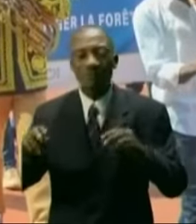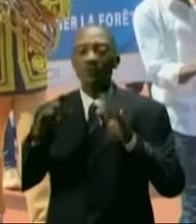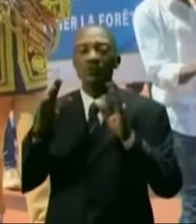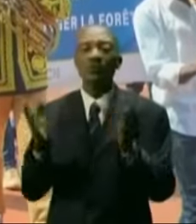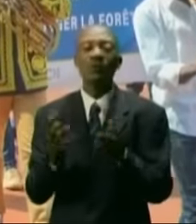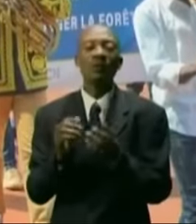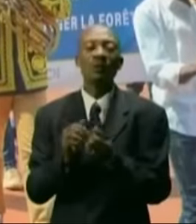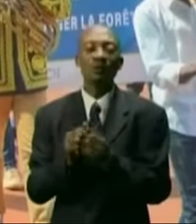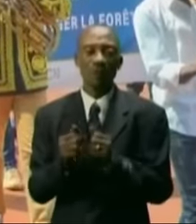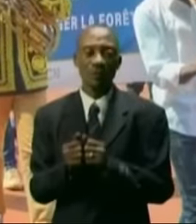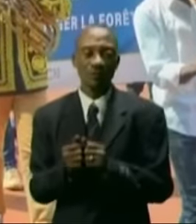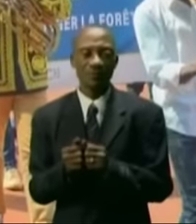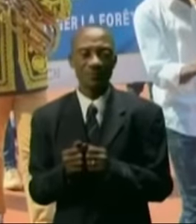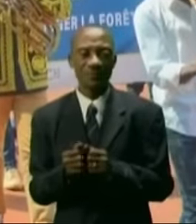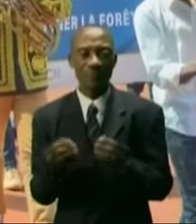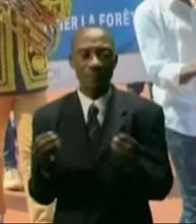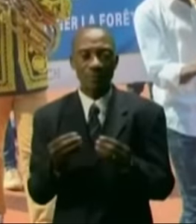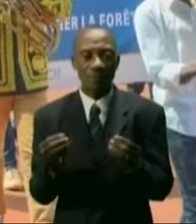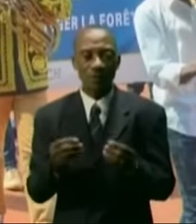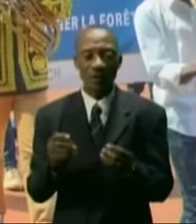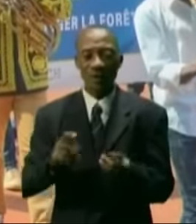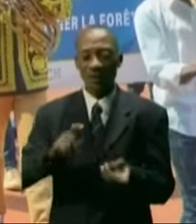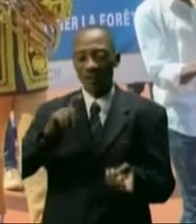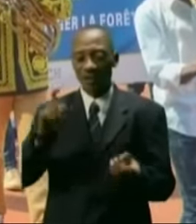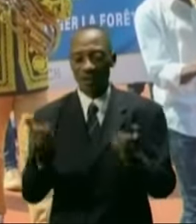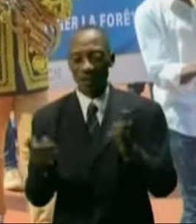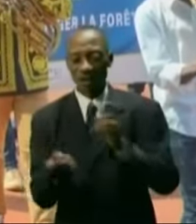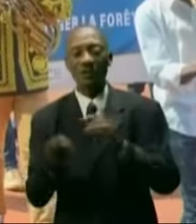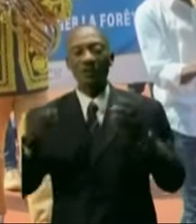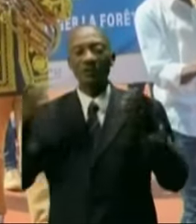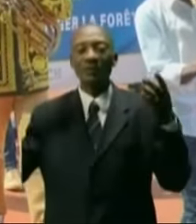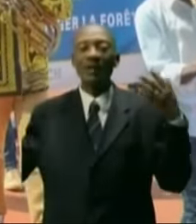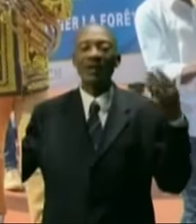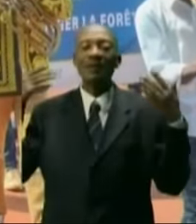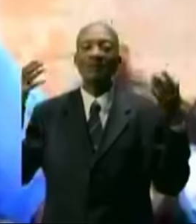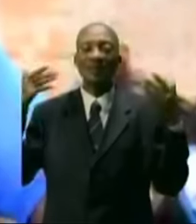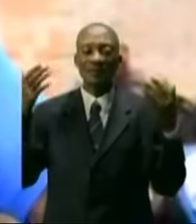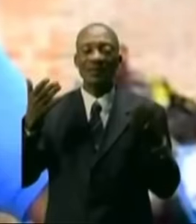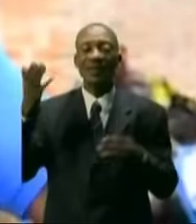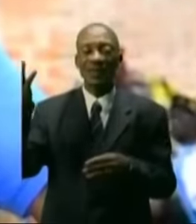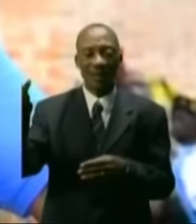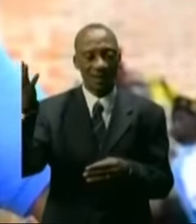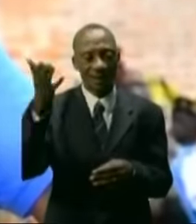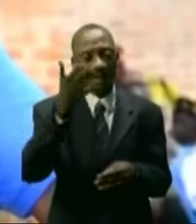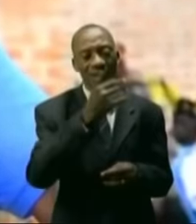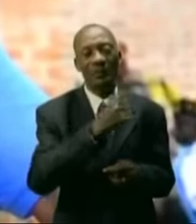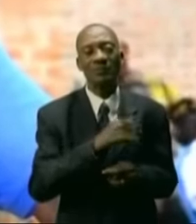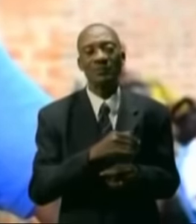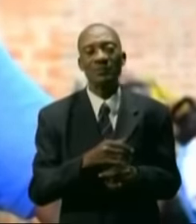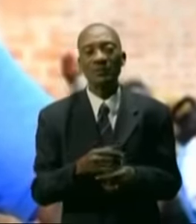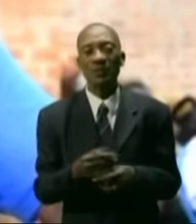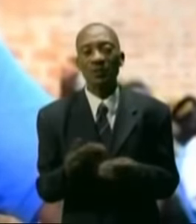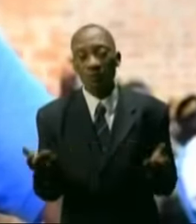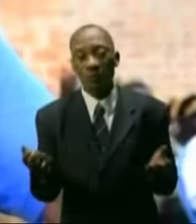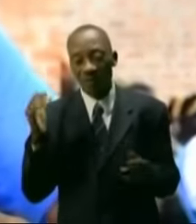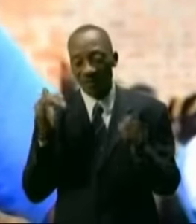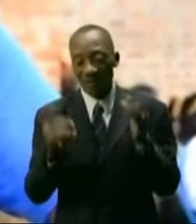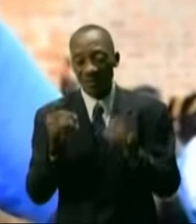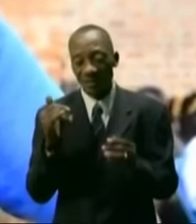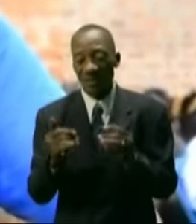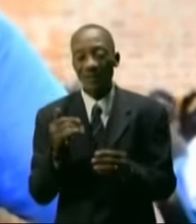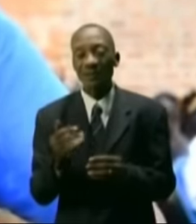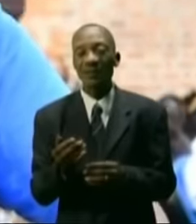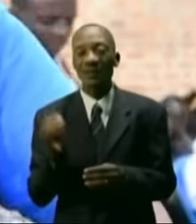au changement et au comportement de ces communautés. Les représentants du PNUD résidant en RDC, représentés à